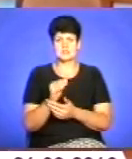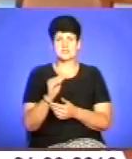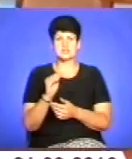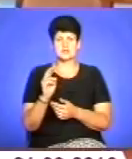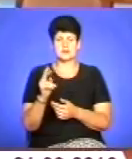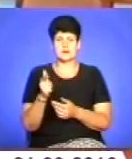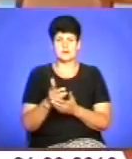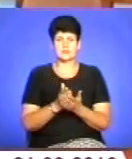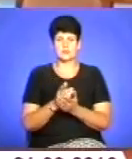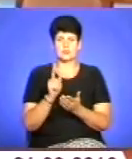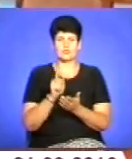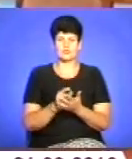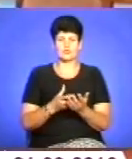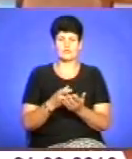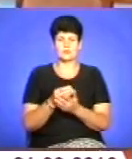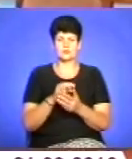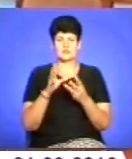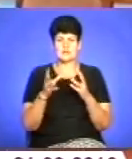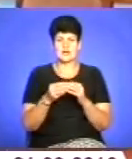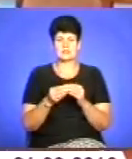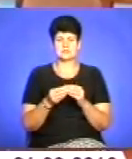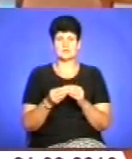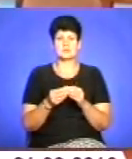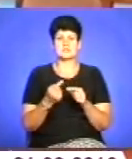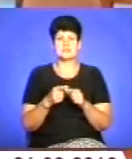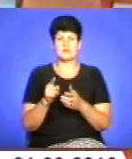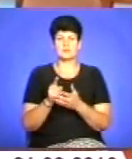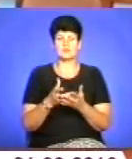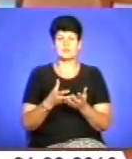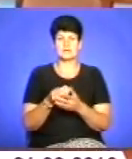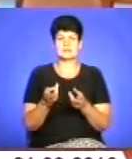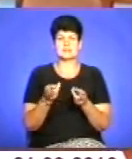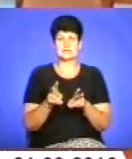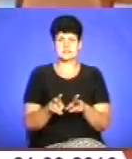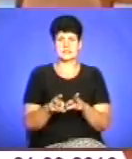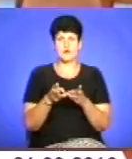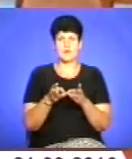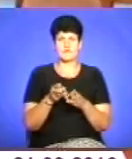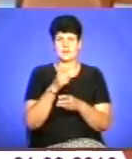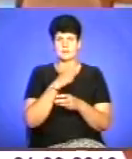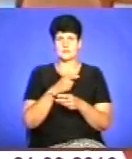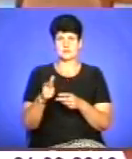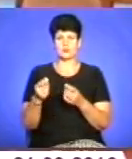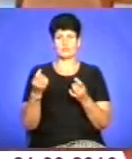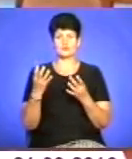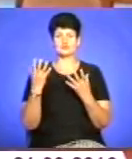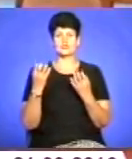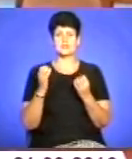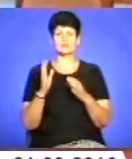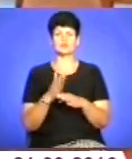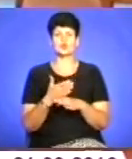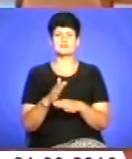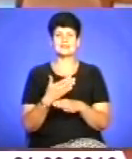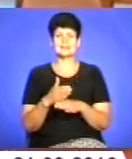послуги обов'язкову плату, то в загальній сумі ця обов'язкова плата їхня залишиться на опалюваний період. Просто ще буде розподілена